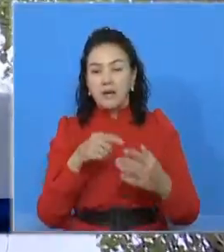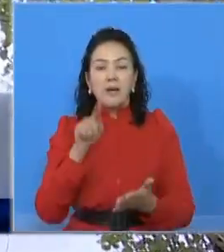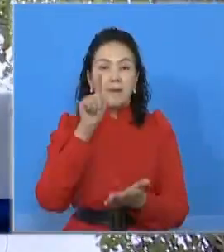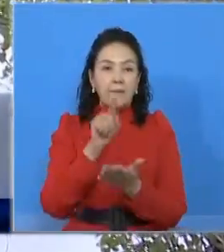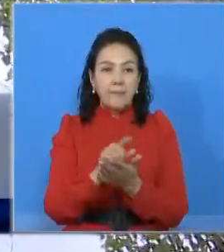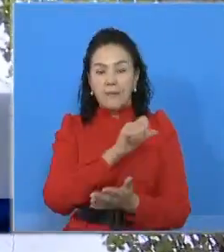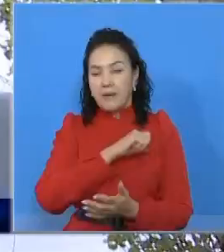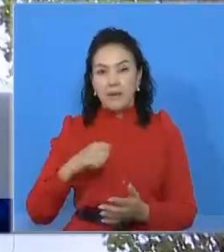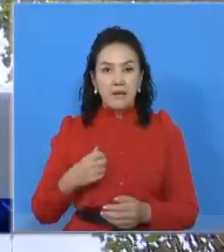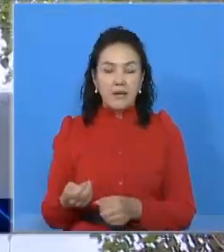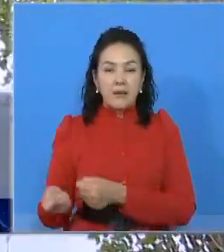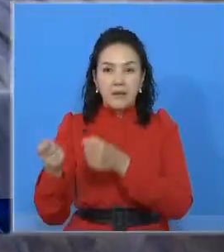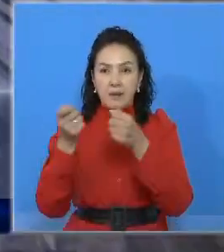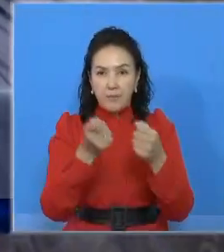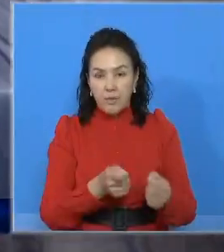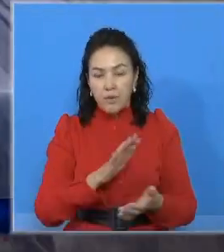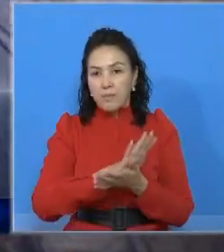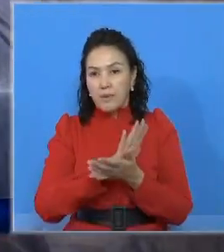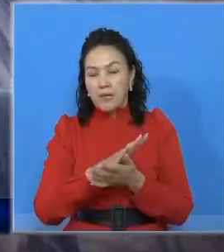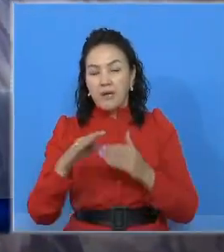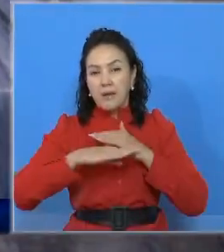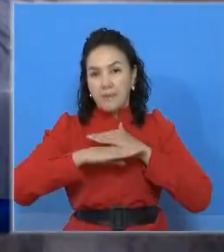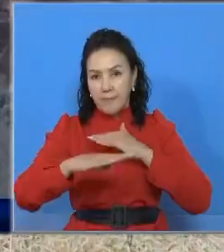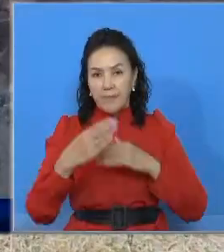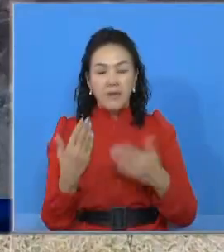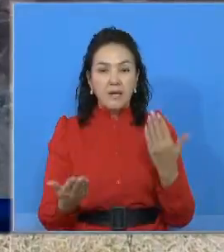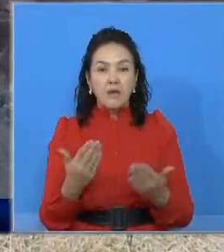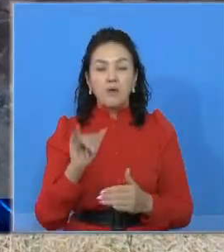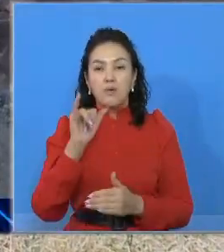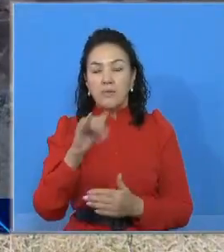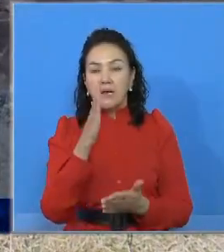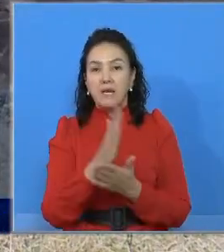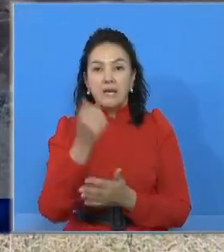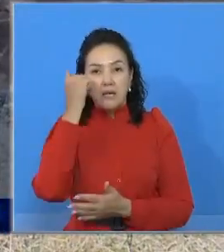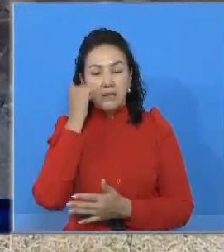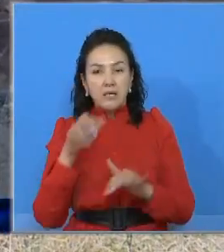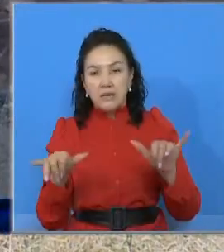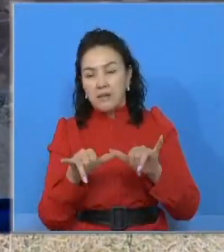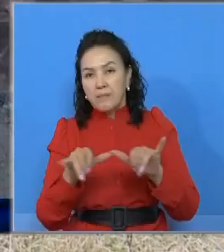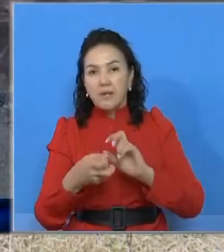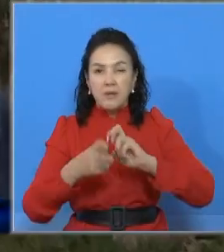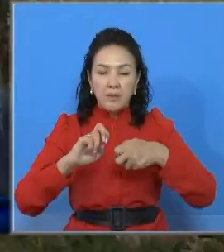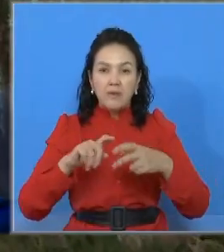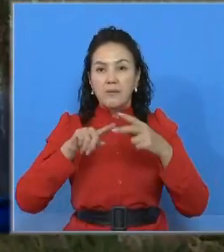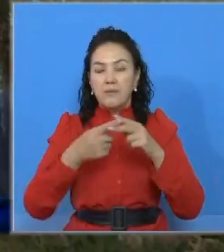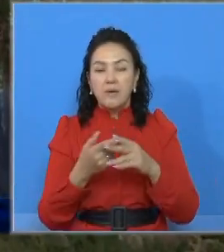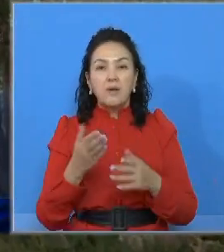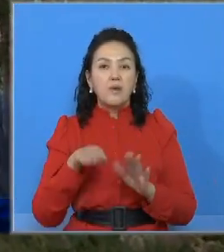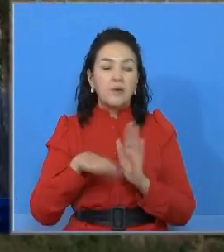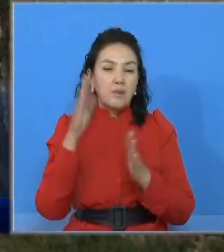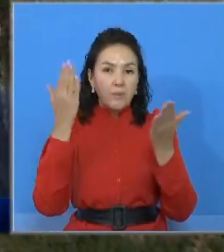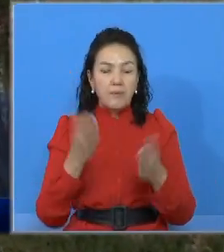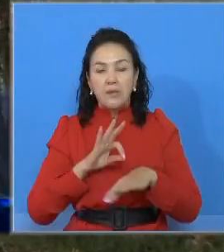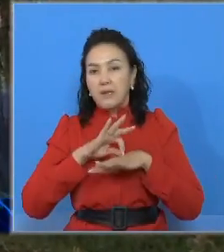обязаны самостоятельно вывозить габаритный мусор на полигон. Так что если у вас есть старая мебель или сломанная бытовая техника, то лучше уже